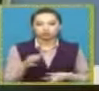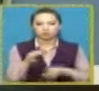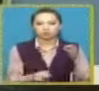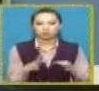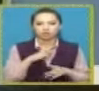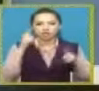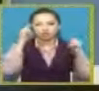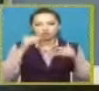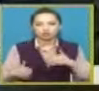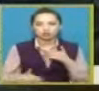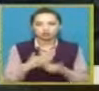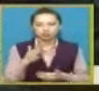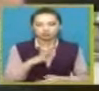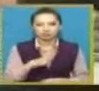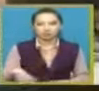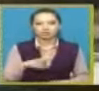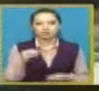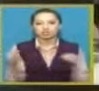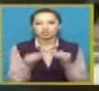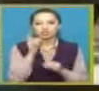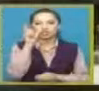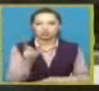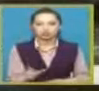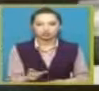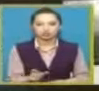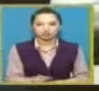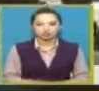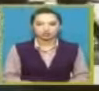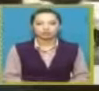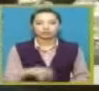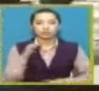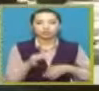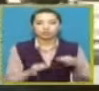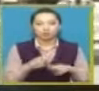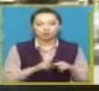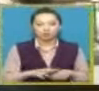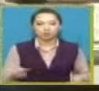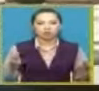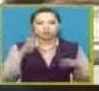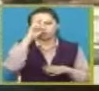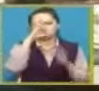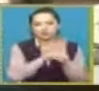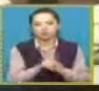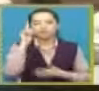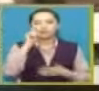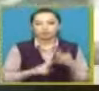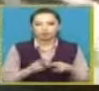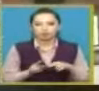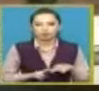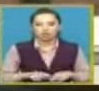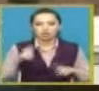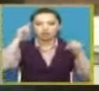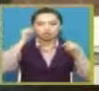судьялар жазасын алды. Елбасы сотқа деген сенім ол мемлекетке деген сенім деген болатын. Бұл тұрғыда жеті ойлап біргесіп шешім